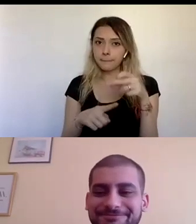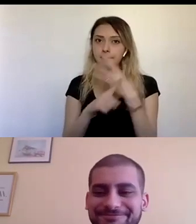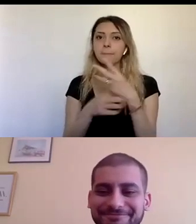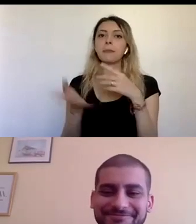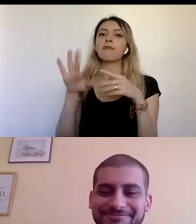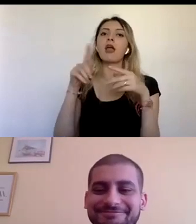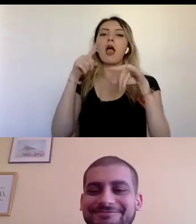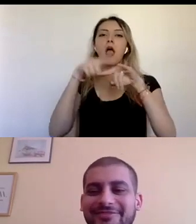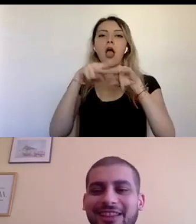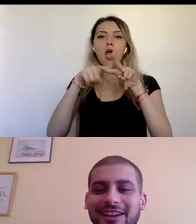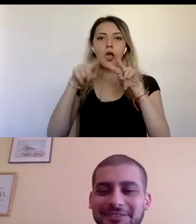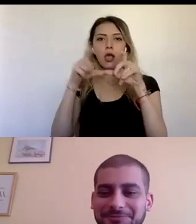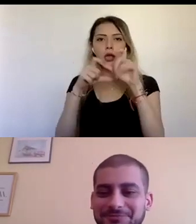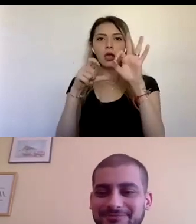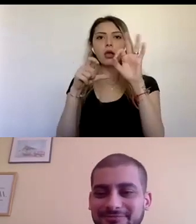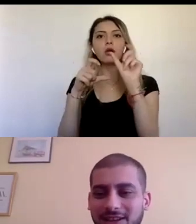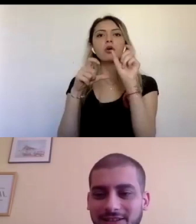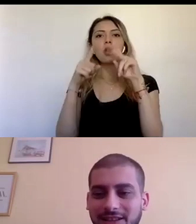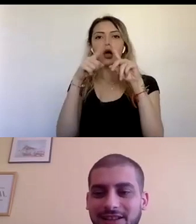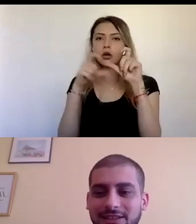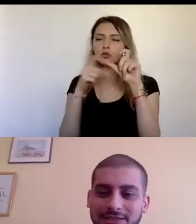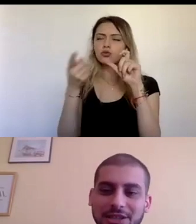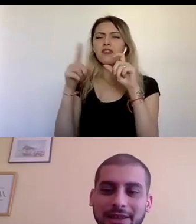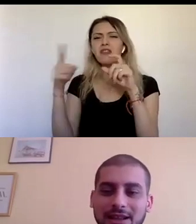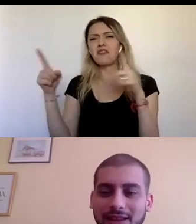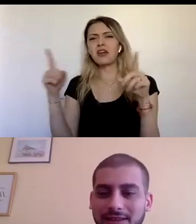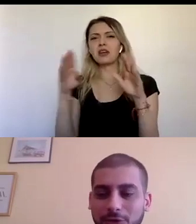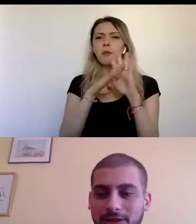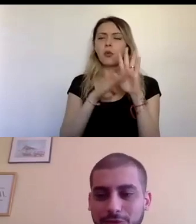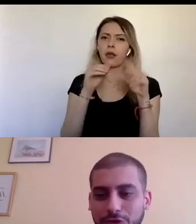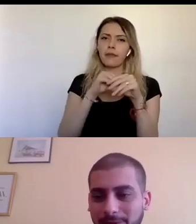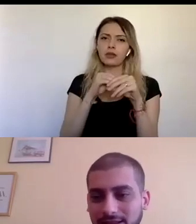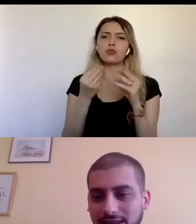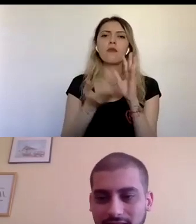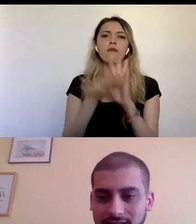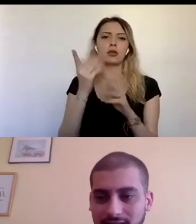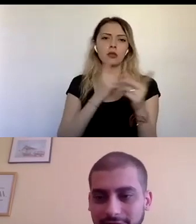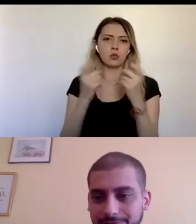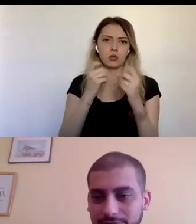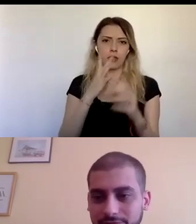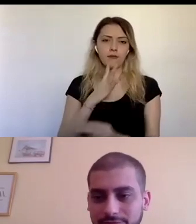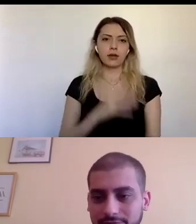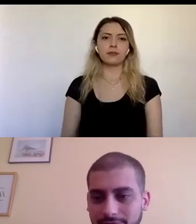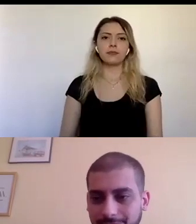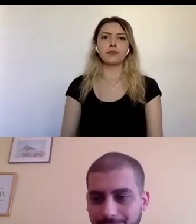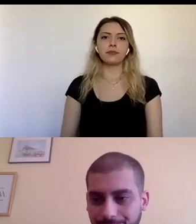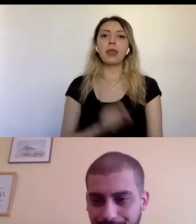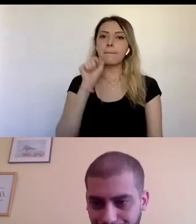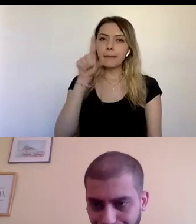Gtalk için de aynı sorular vardı. Aynen. Yorumların aynen nedir diye. Gmail alternatif olarak Proton Mail'i tekrar